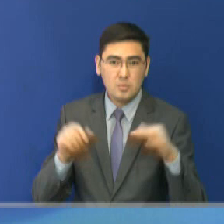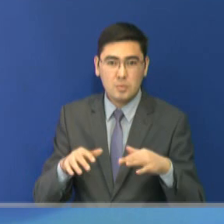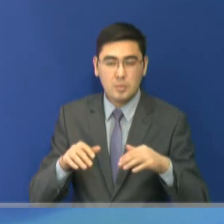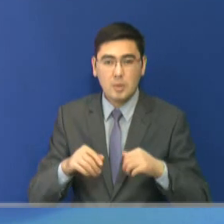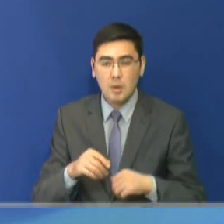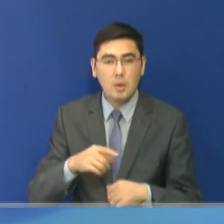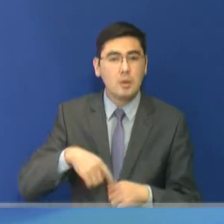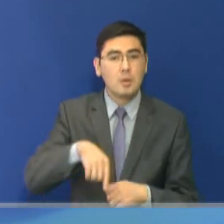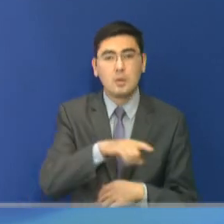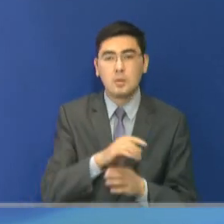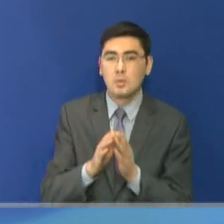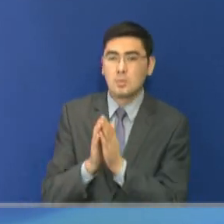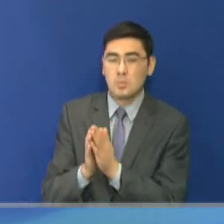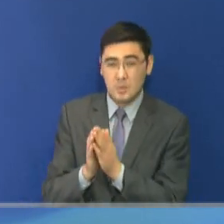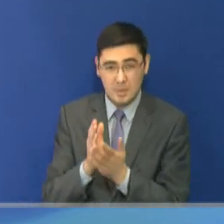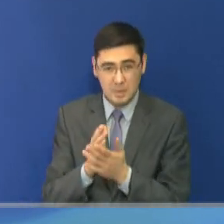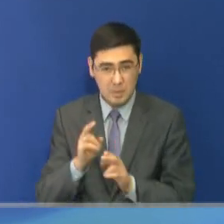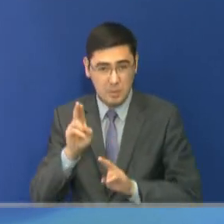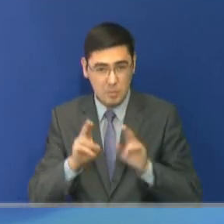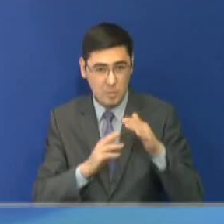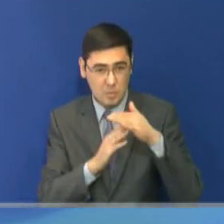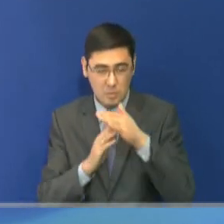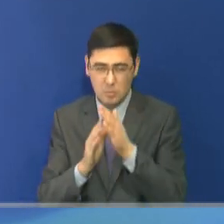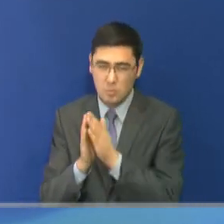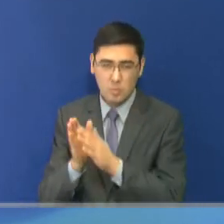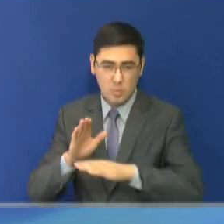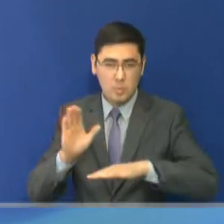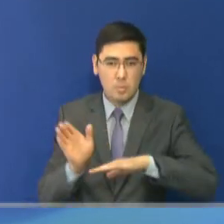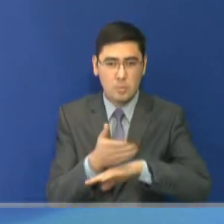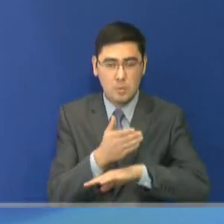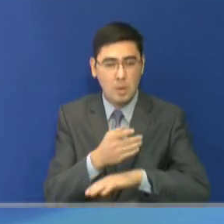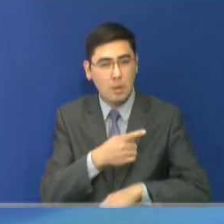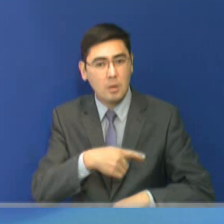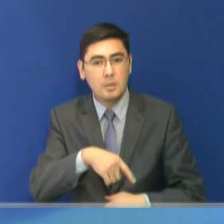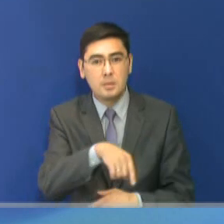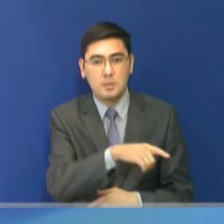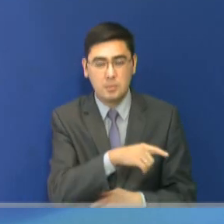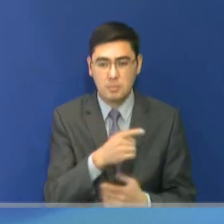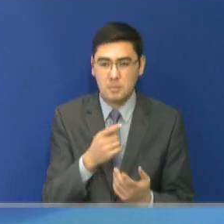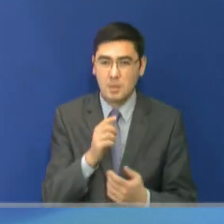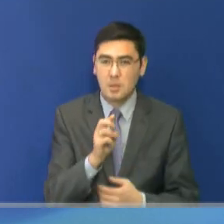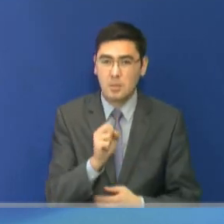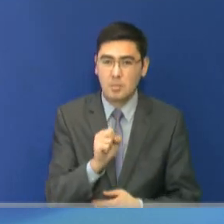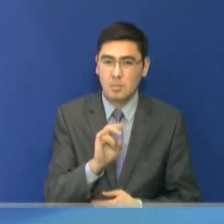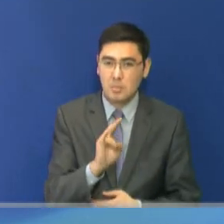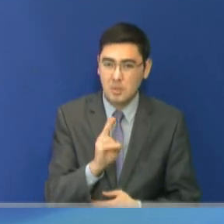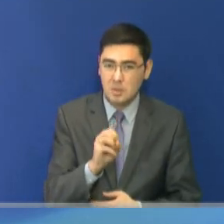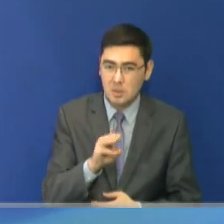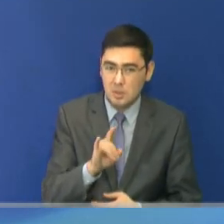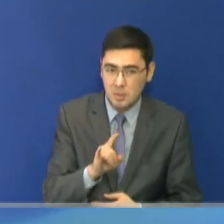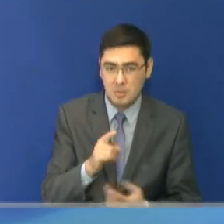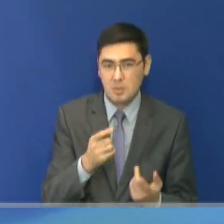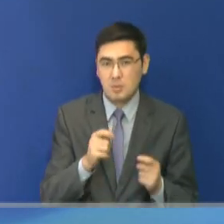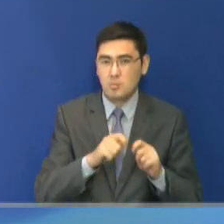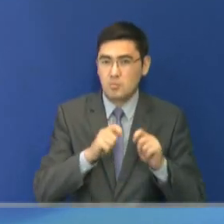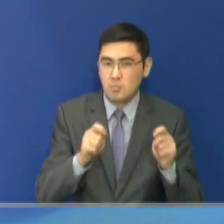исключить требования, предъявленные ресторанному бизнесу. Предприниматели, которые зарабатывают на жизнь, организовывая банкеты, заявили, что они лишились